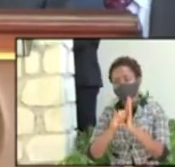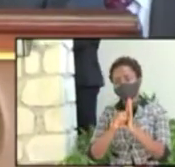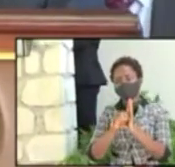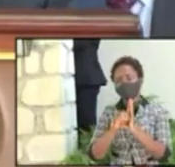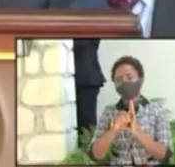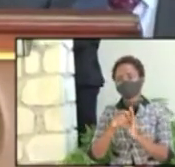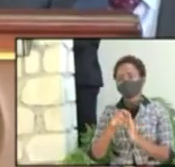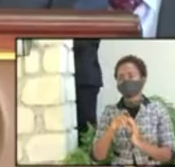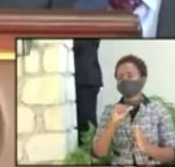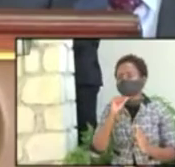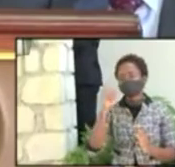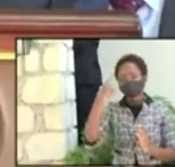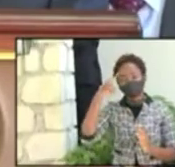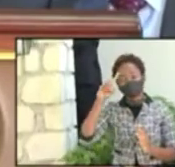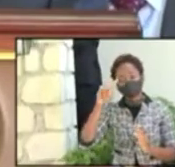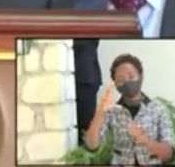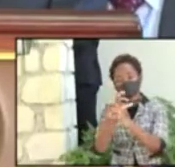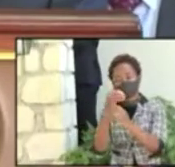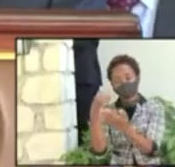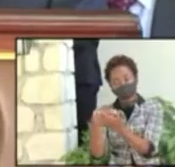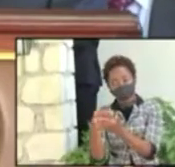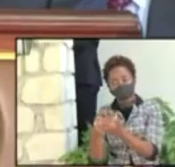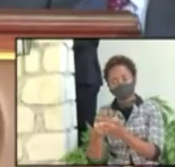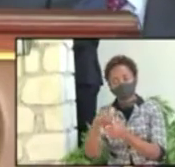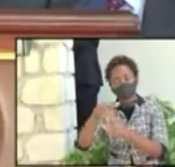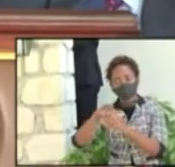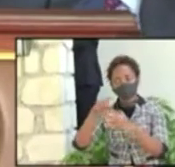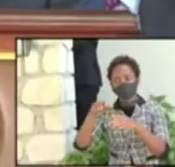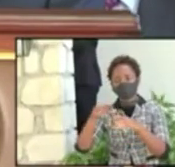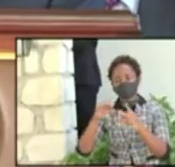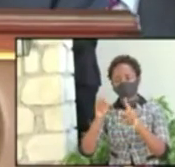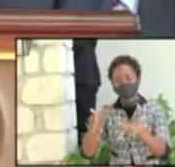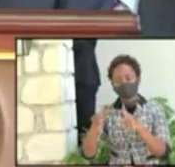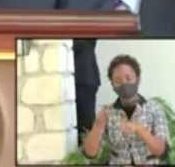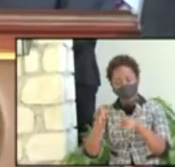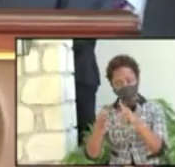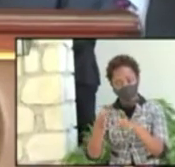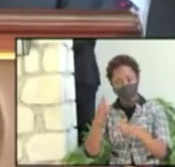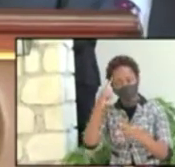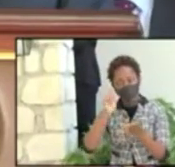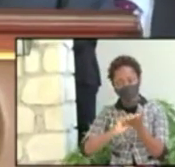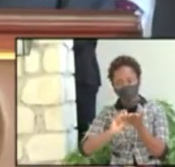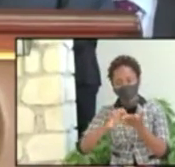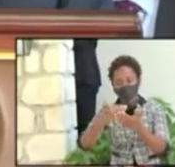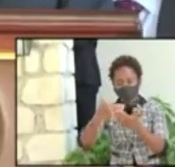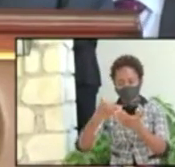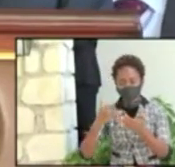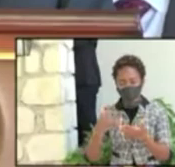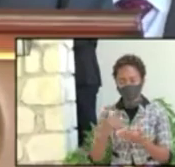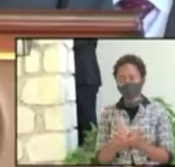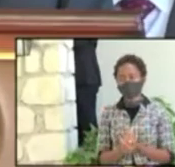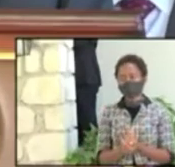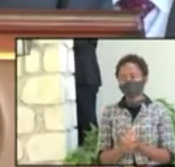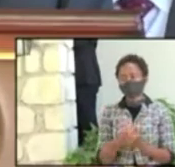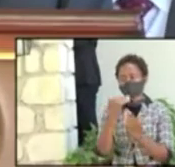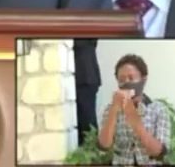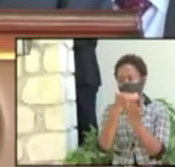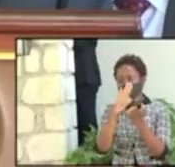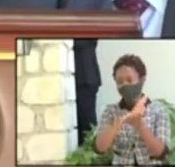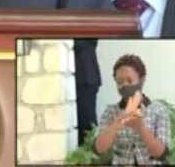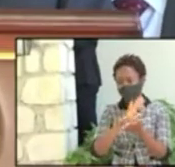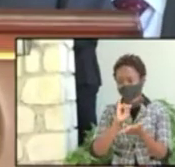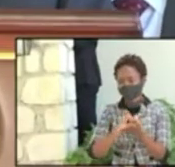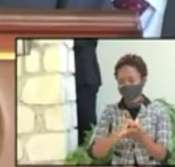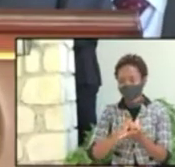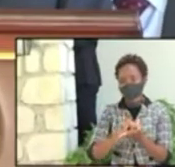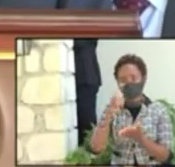ne recevoir un sou dans le monde, mais tout pour être capables de signer d'avance, et bien, formuler ça.